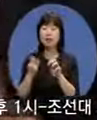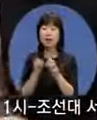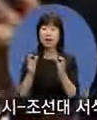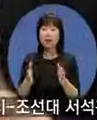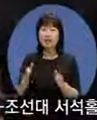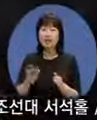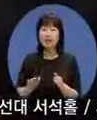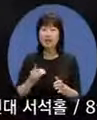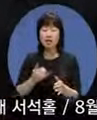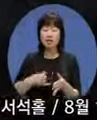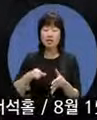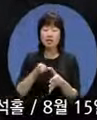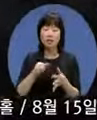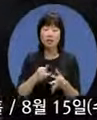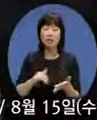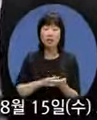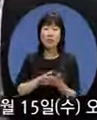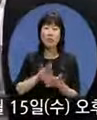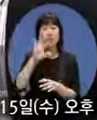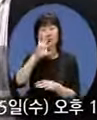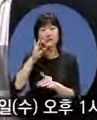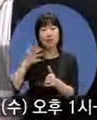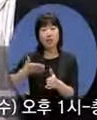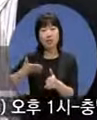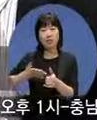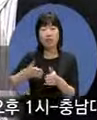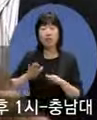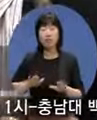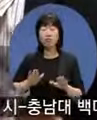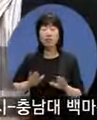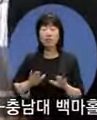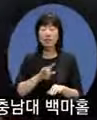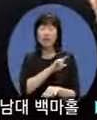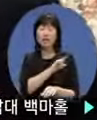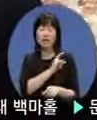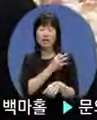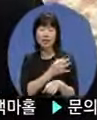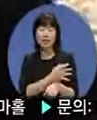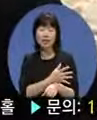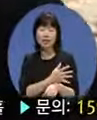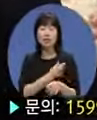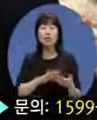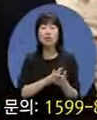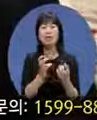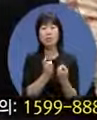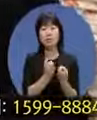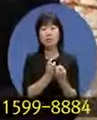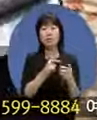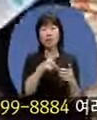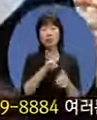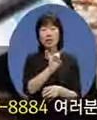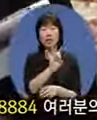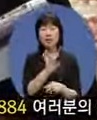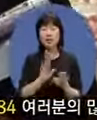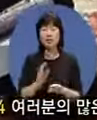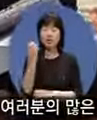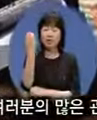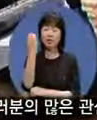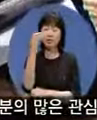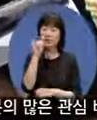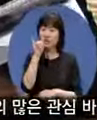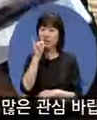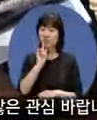구하셨는지 영 그래서 어 가장 간단한 놀이 방법 중에 하나가 이런 신문지가